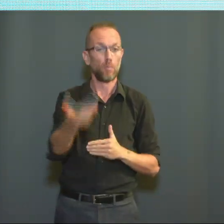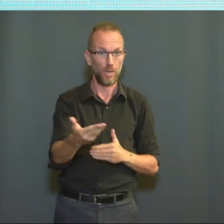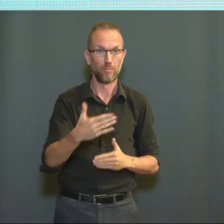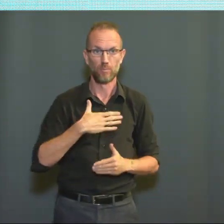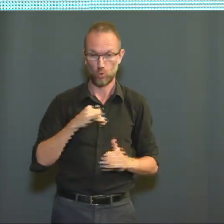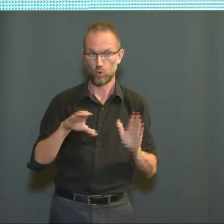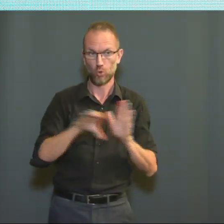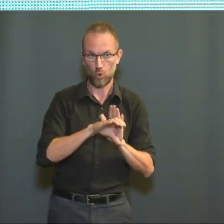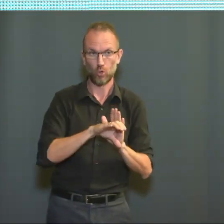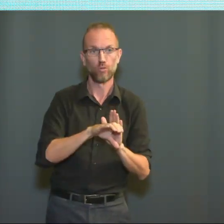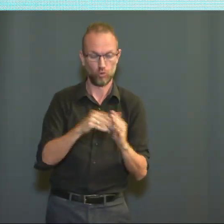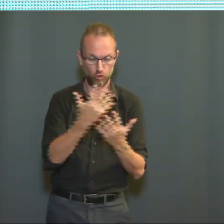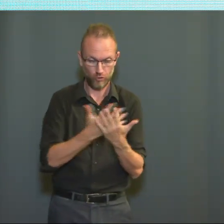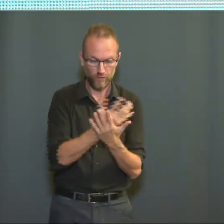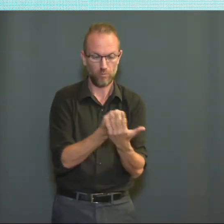échangés.